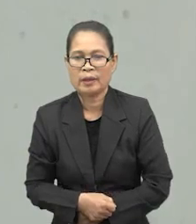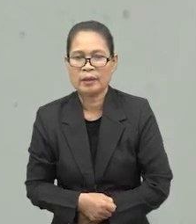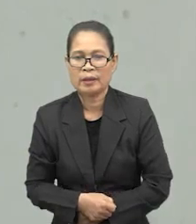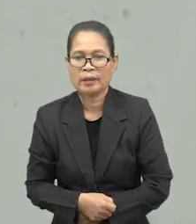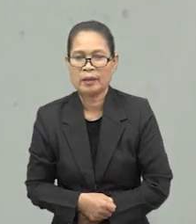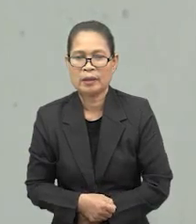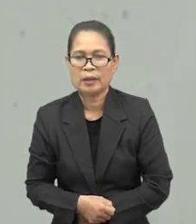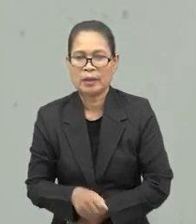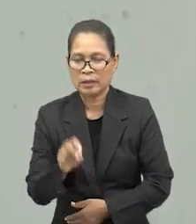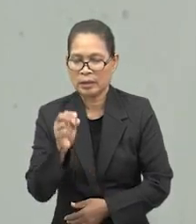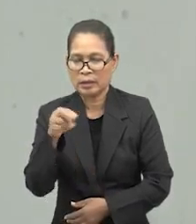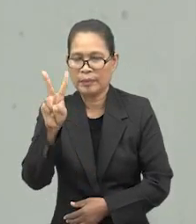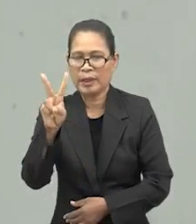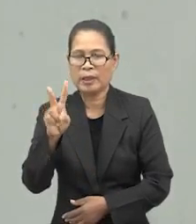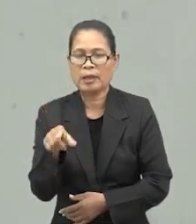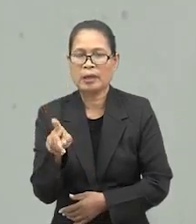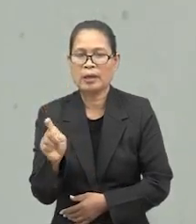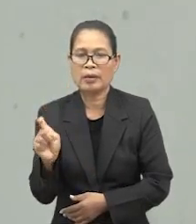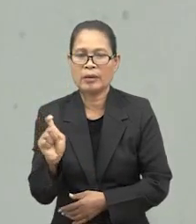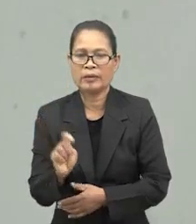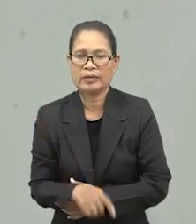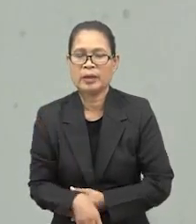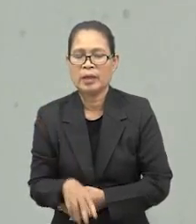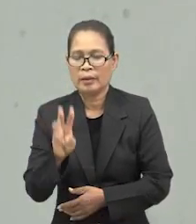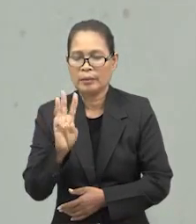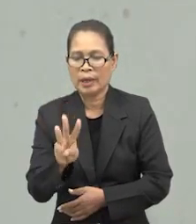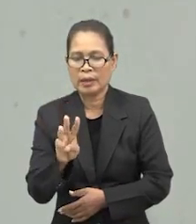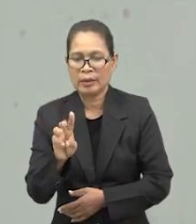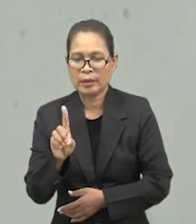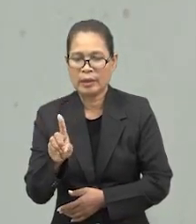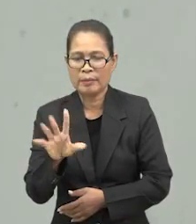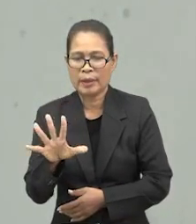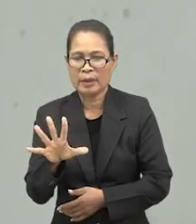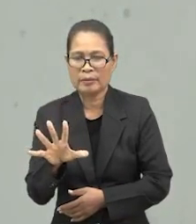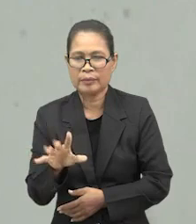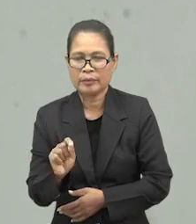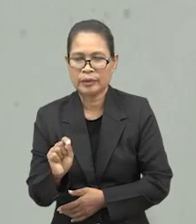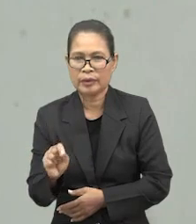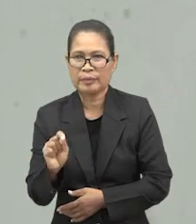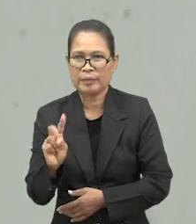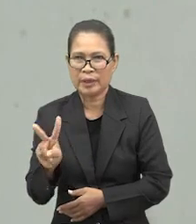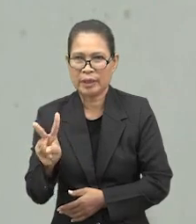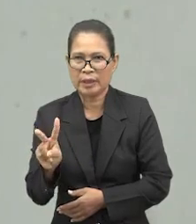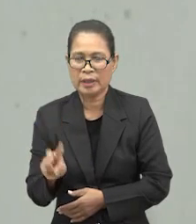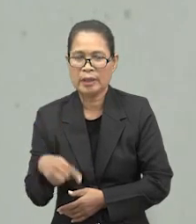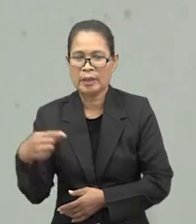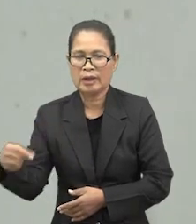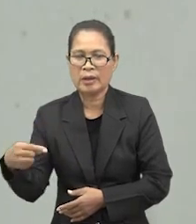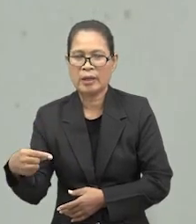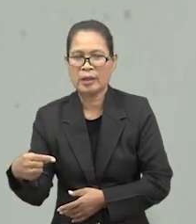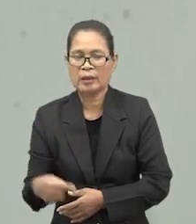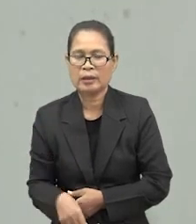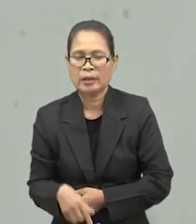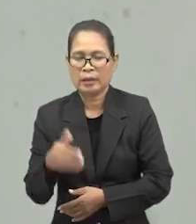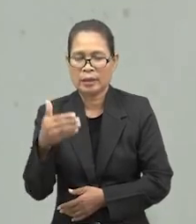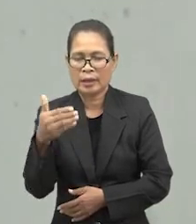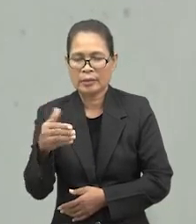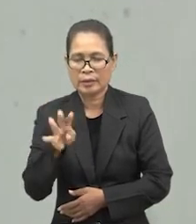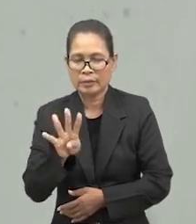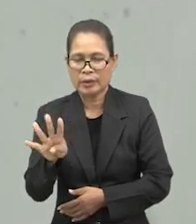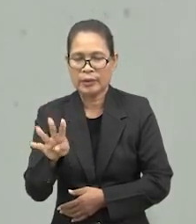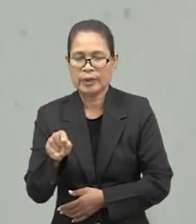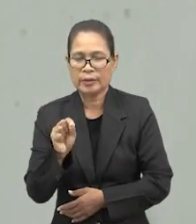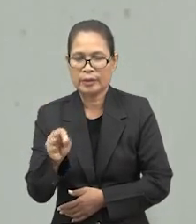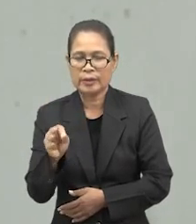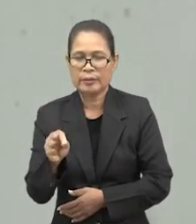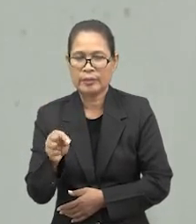pì chà hay tí phí khó bay rồi đập pram cho phí đỏ